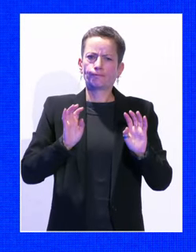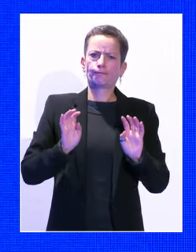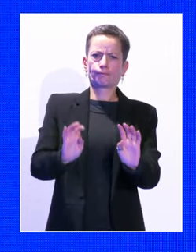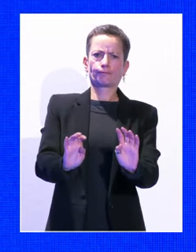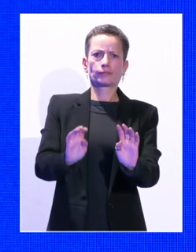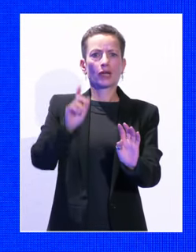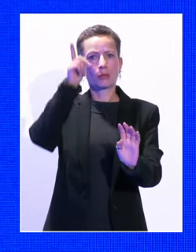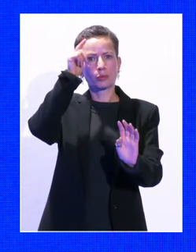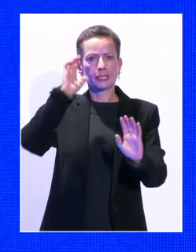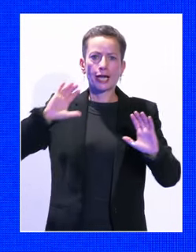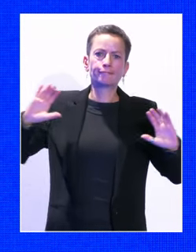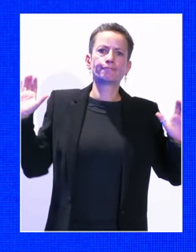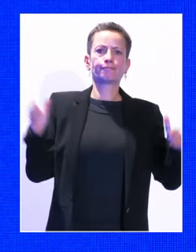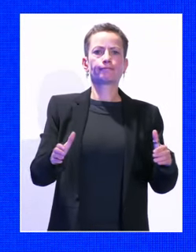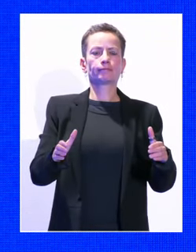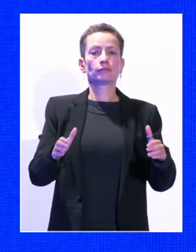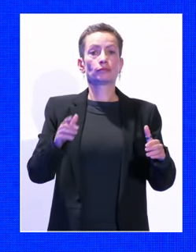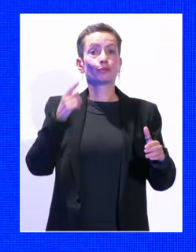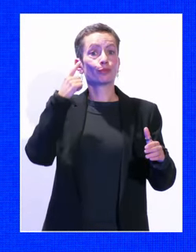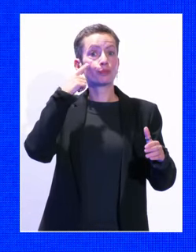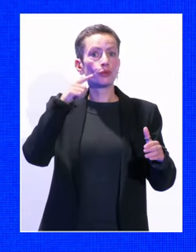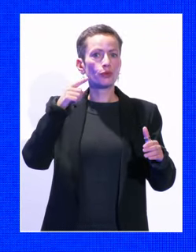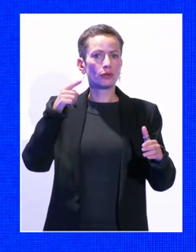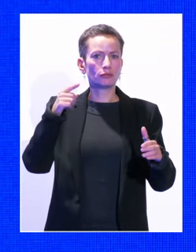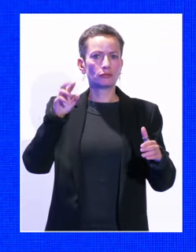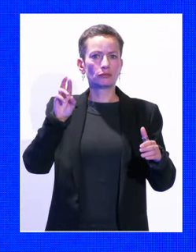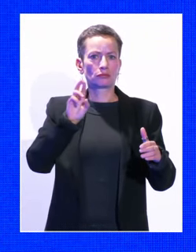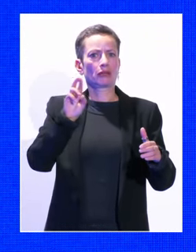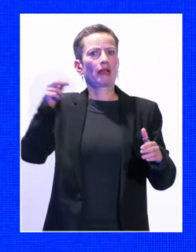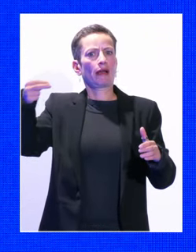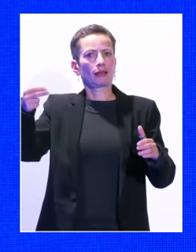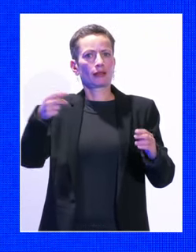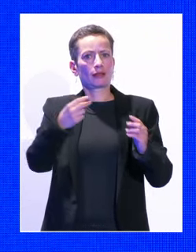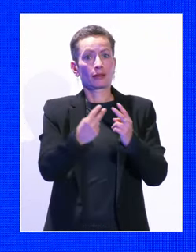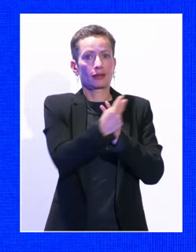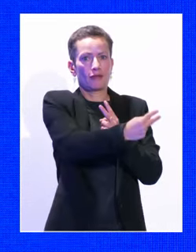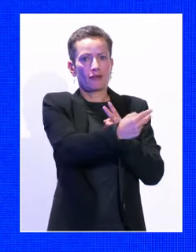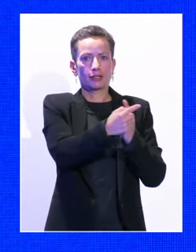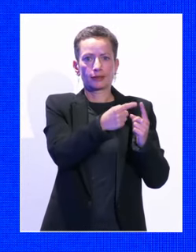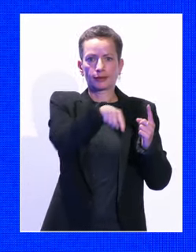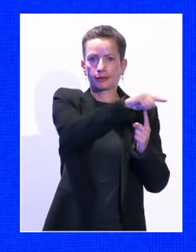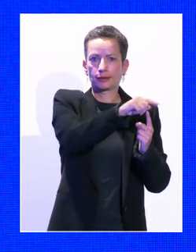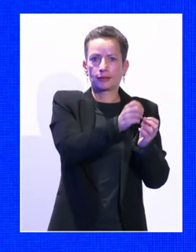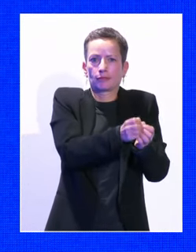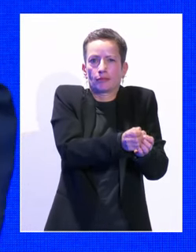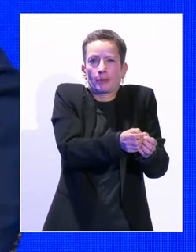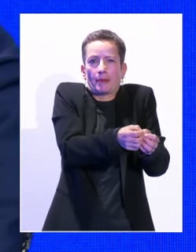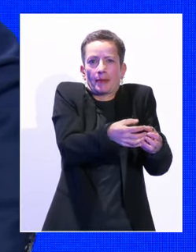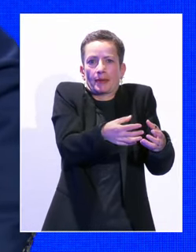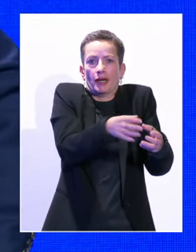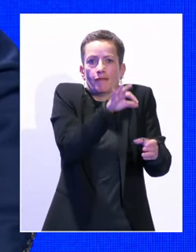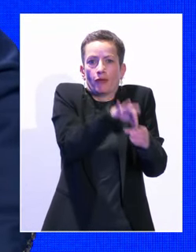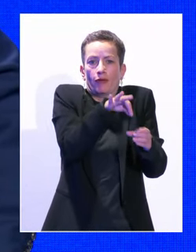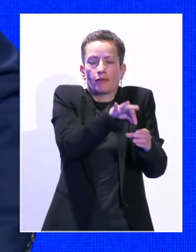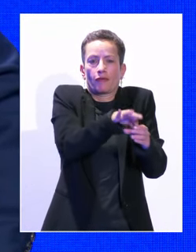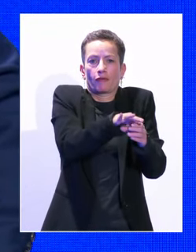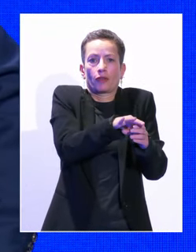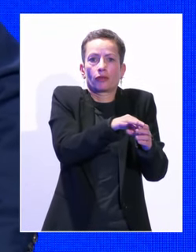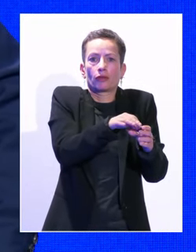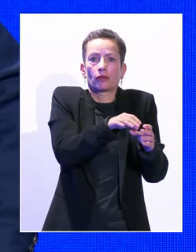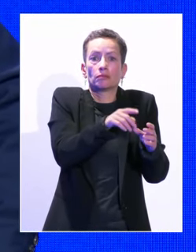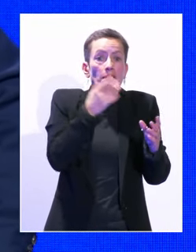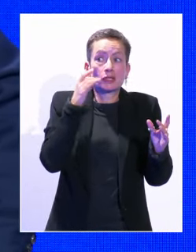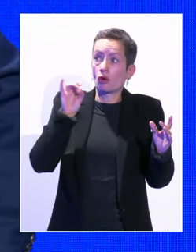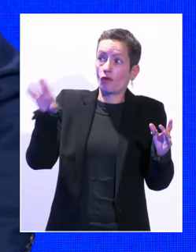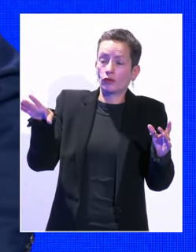qui permettrait au mieux placé des adversaires du Rassemblement national de recueillir les voix de tous ceux qui lui